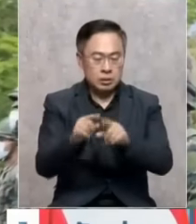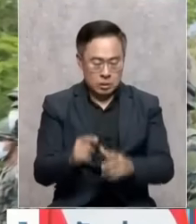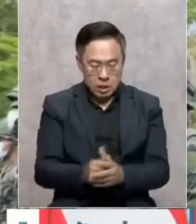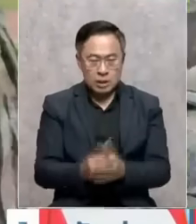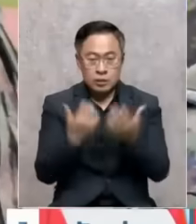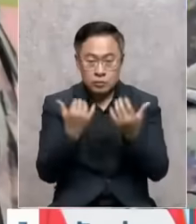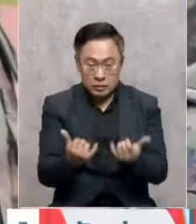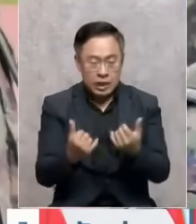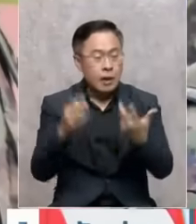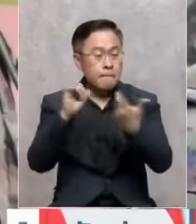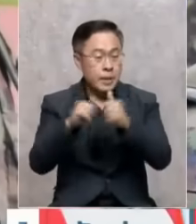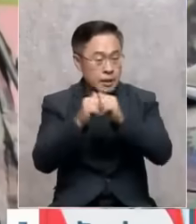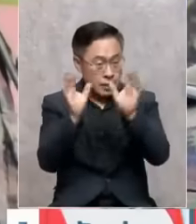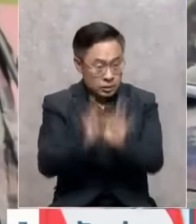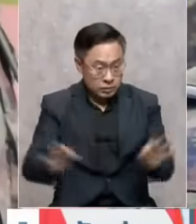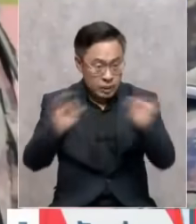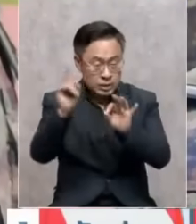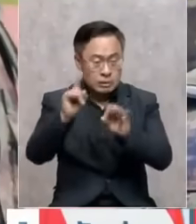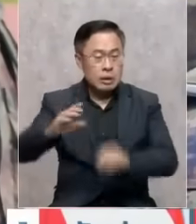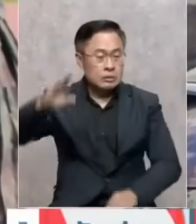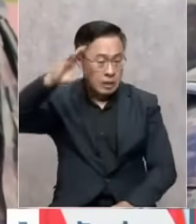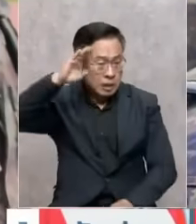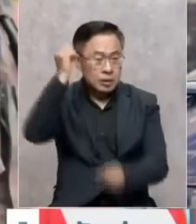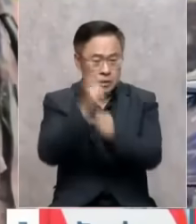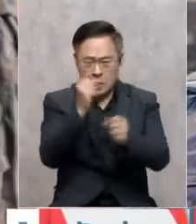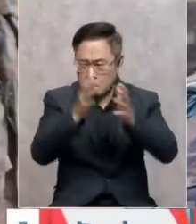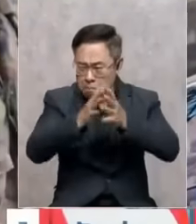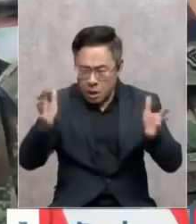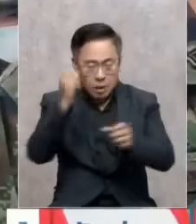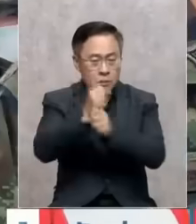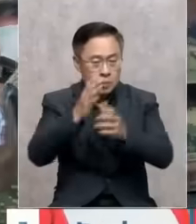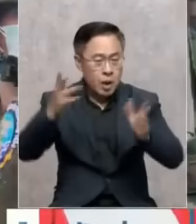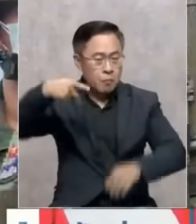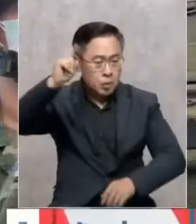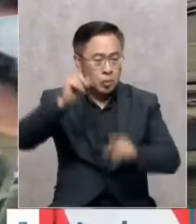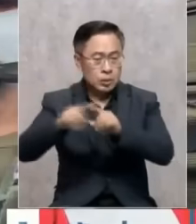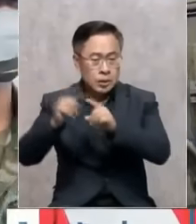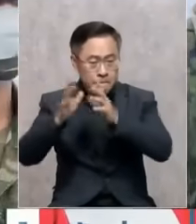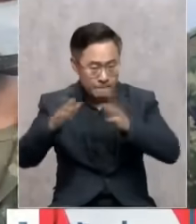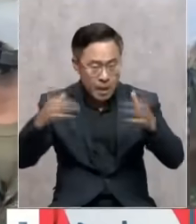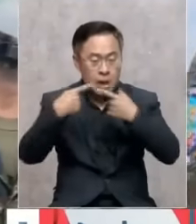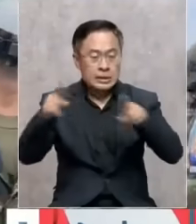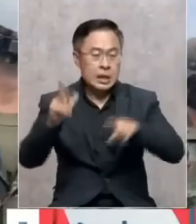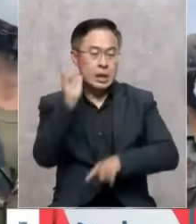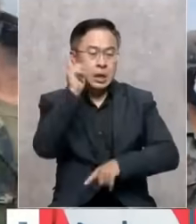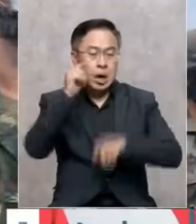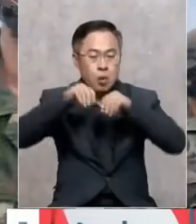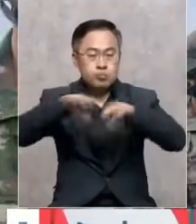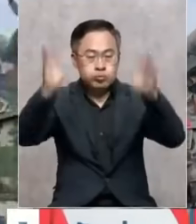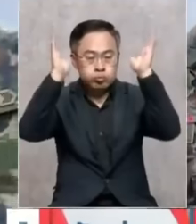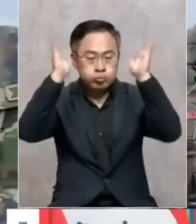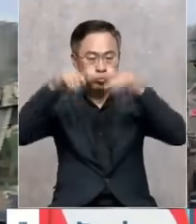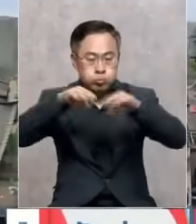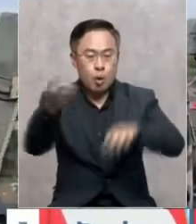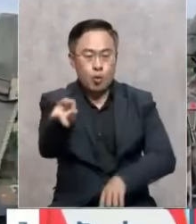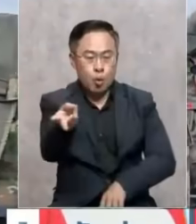พันธ์เพราะว่าทำเรื่องมีประโยชน์เยอะแต่ไม่ค่อยพูดสังคมก็ไปรับรู้อีกแบบอีกอย่างนึงอ ัน นี้ก็เลยทัศนคติไม่